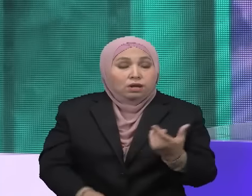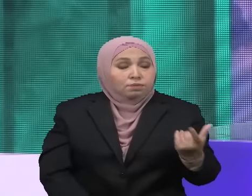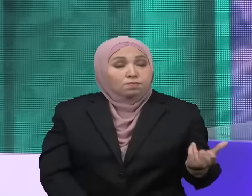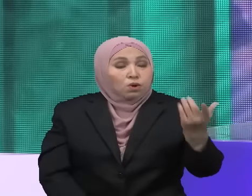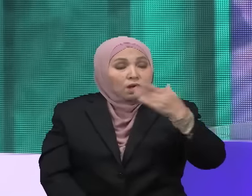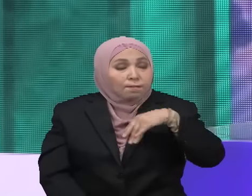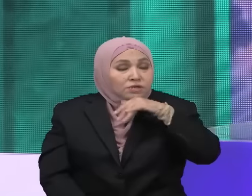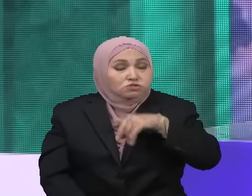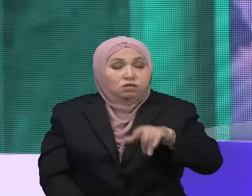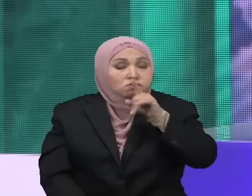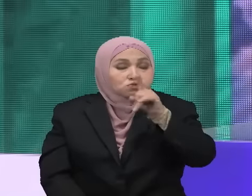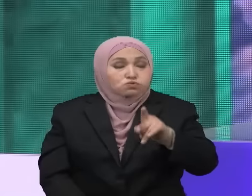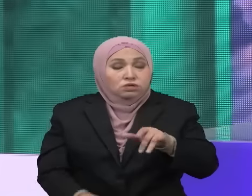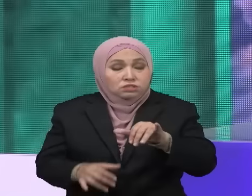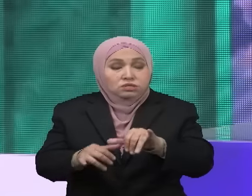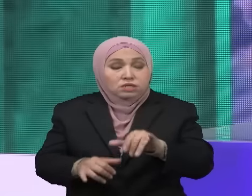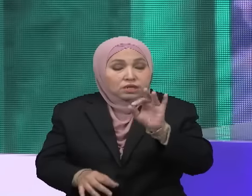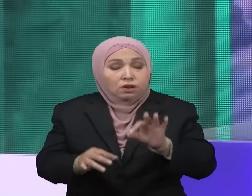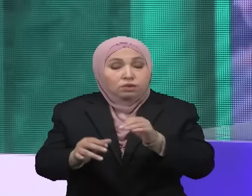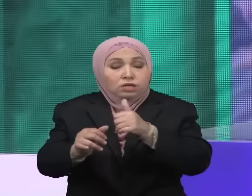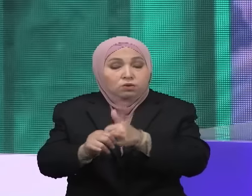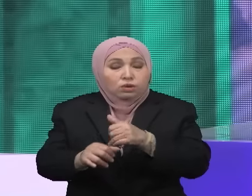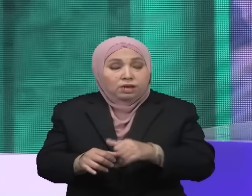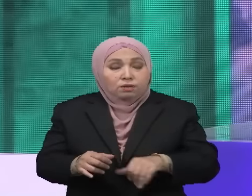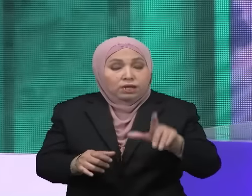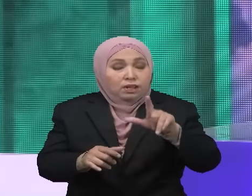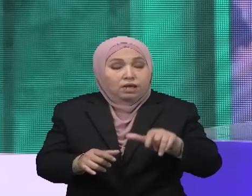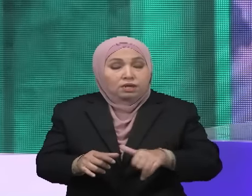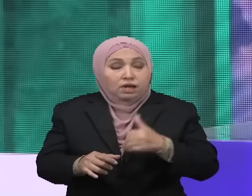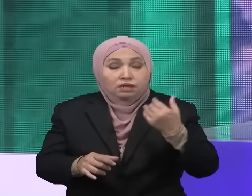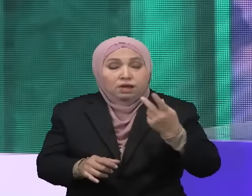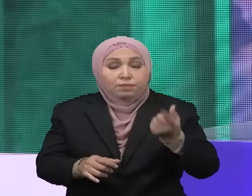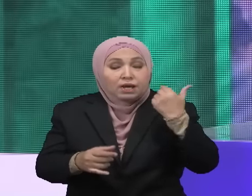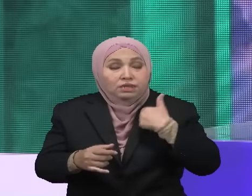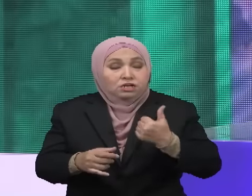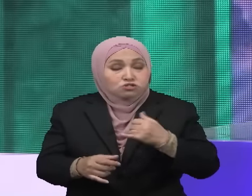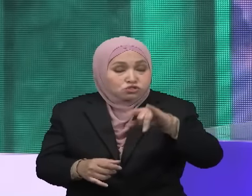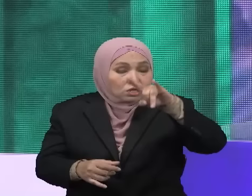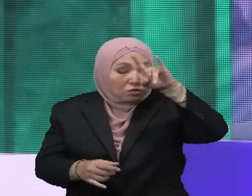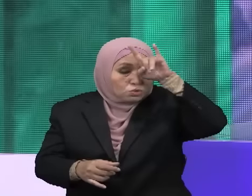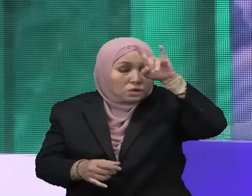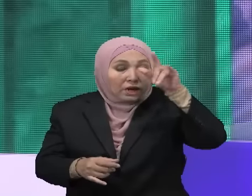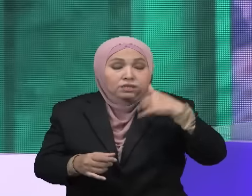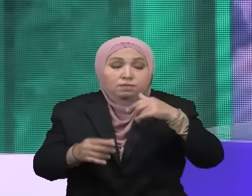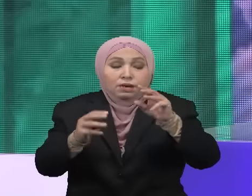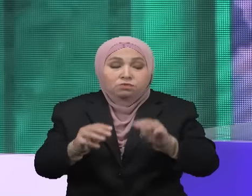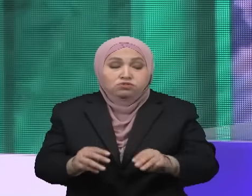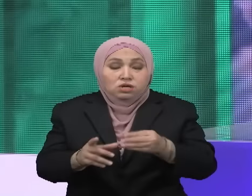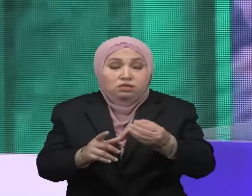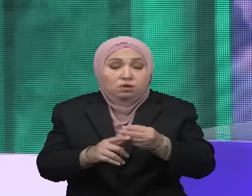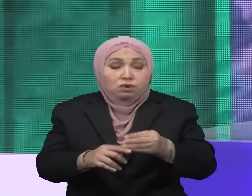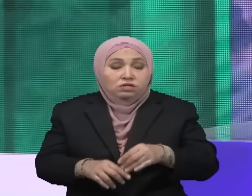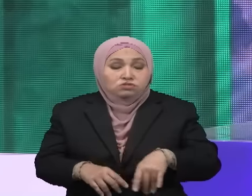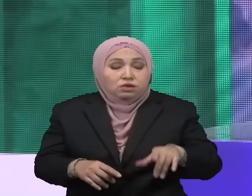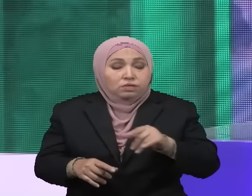wasallam sudah tentu masih lagi lah kalau ikut kepada jejak langkah Nabi, ada syaitan, ada manusia ataupun jin yang